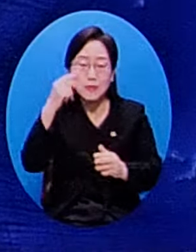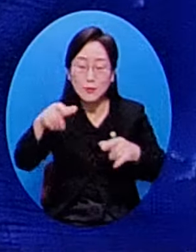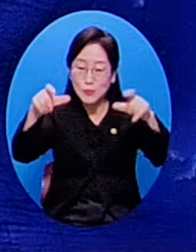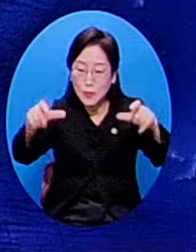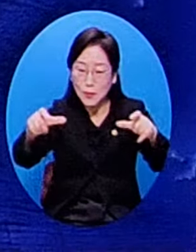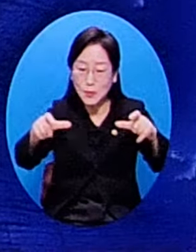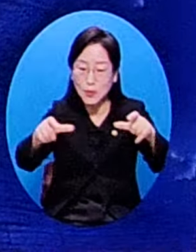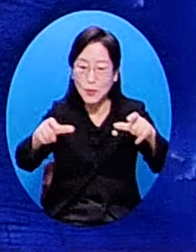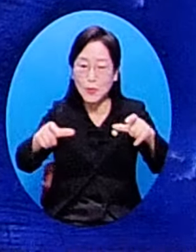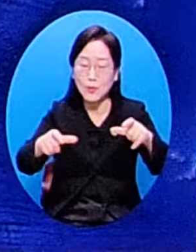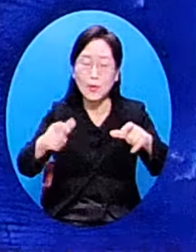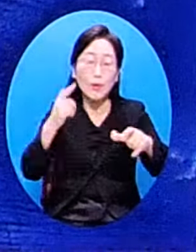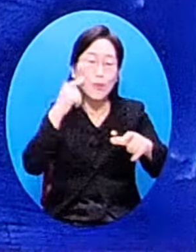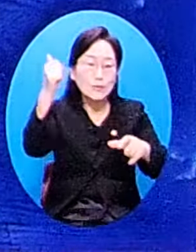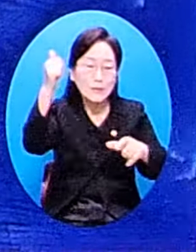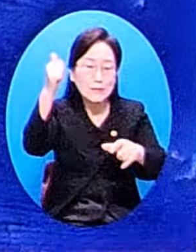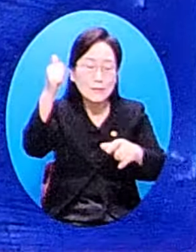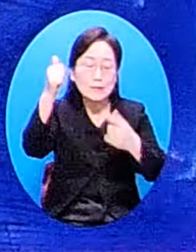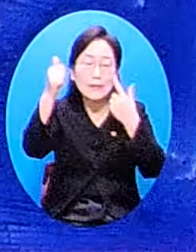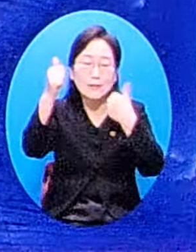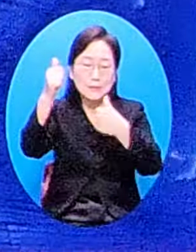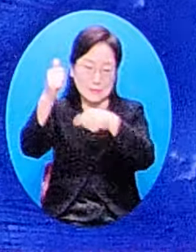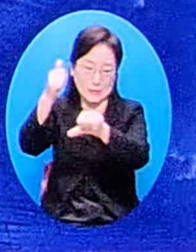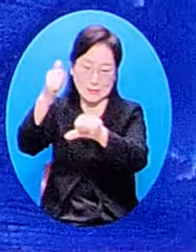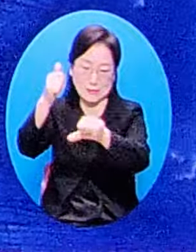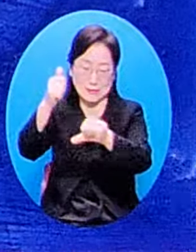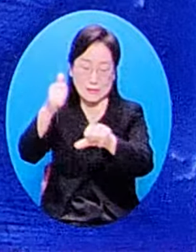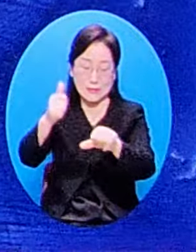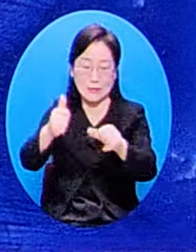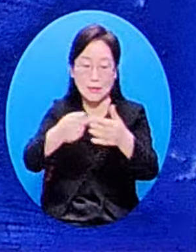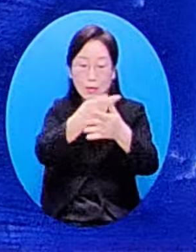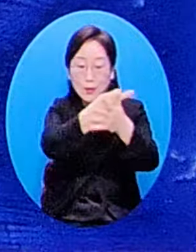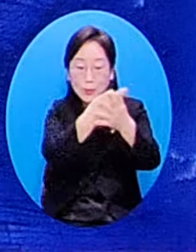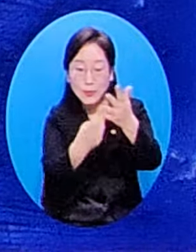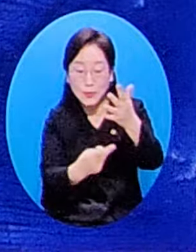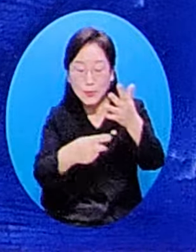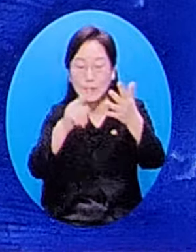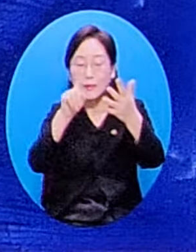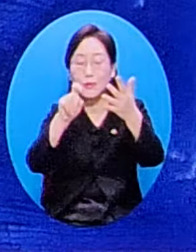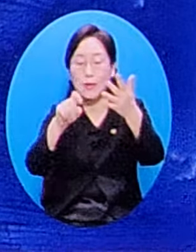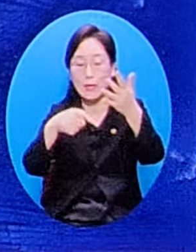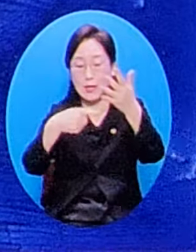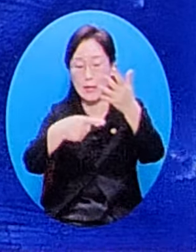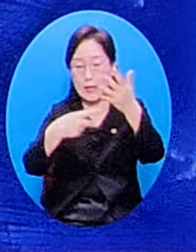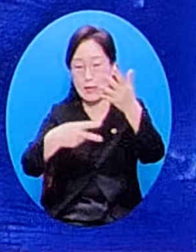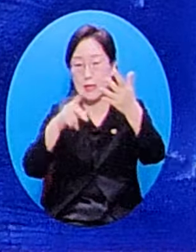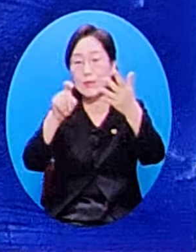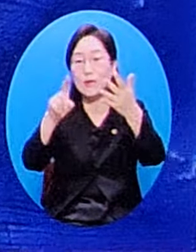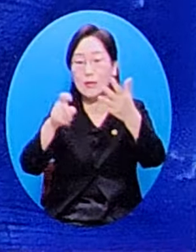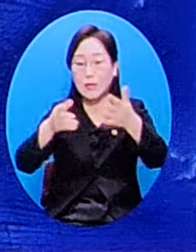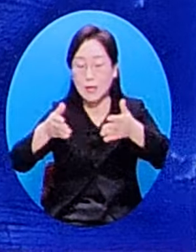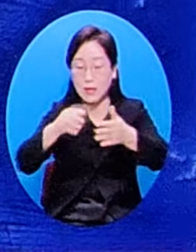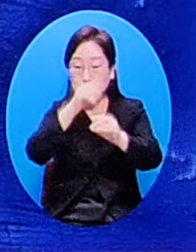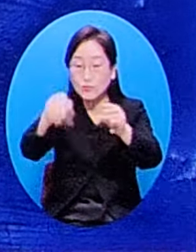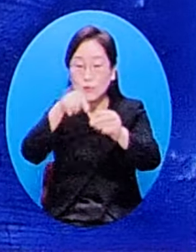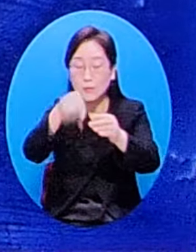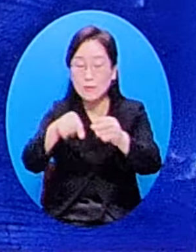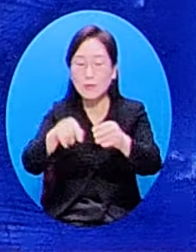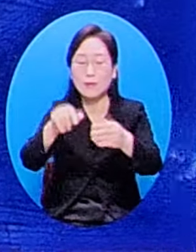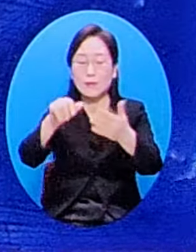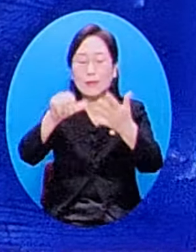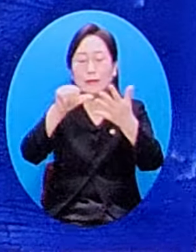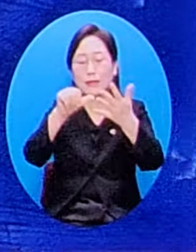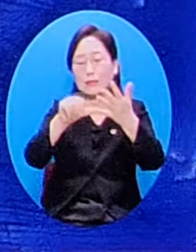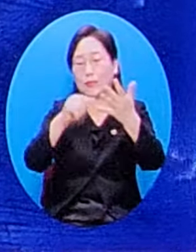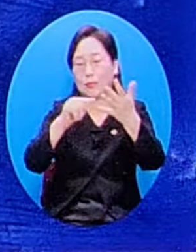윈저에서 목회자 가정에 11번째 자녀 중 5번째 외아들로 태어났습니다. 애인은 많이 낳고 나야 됩니다.